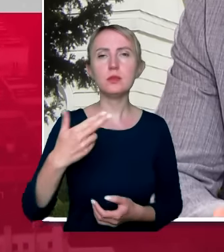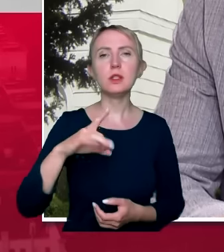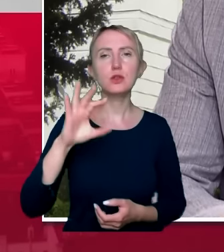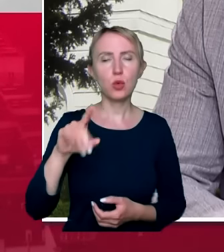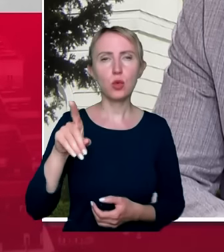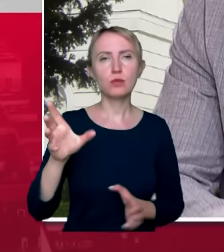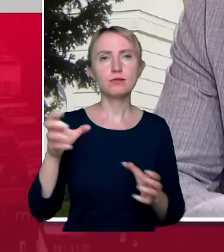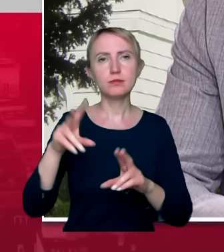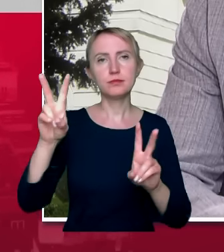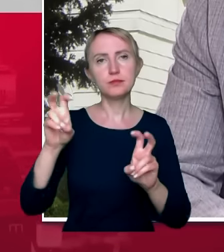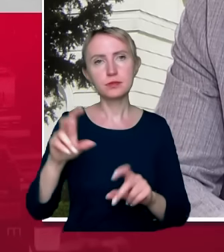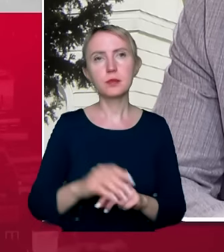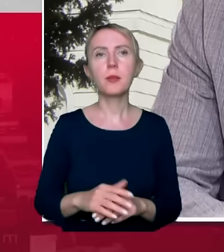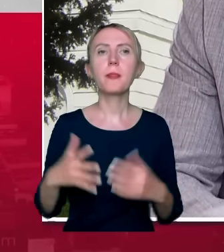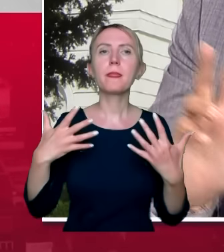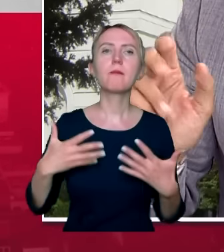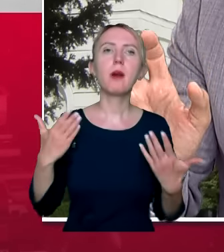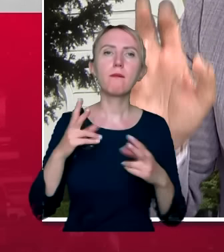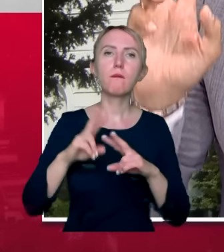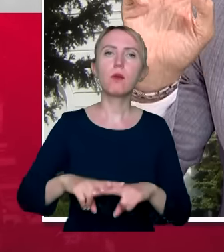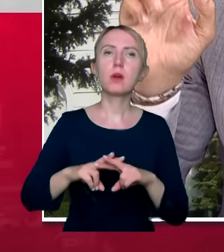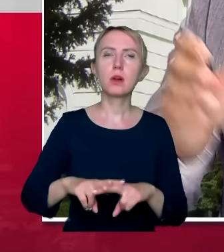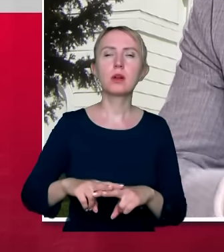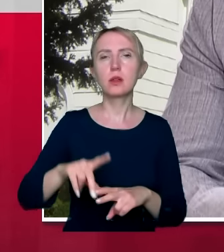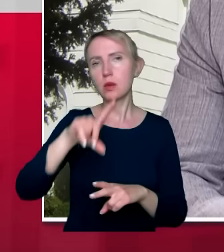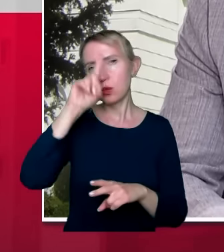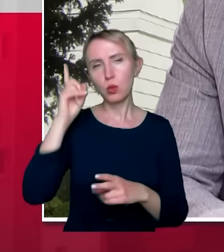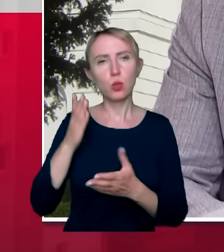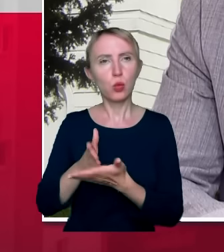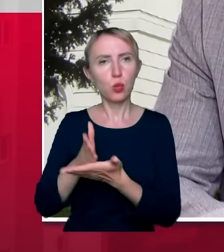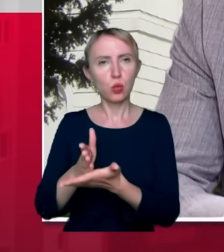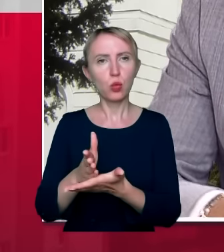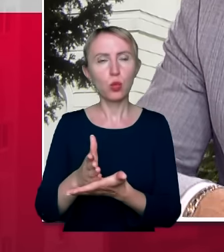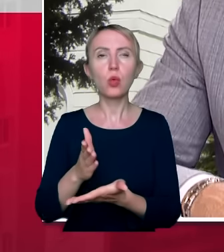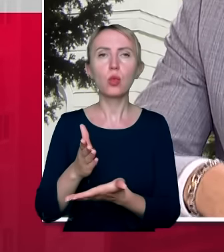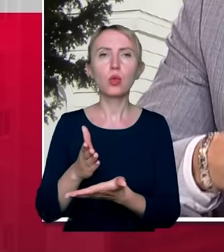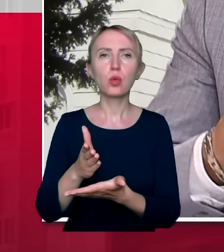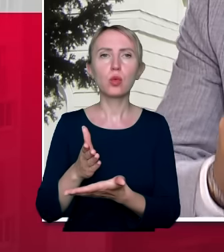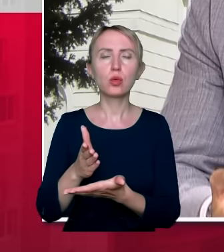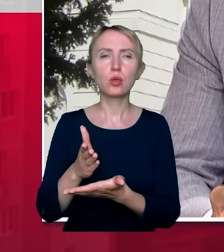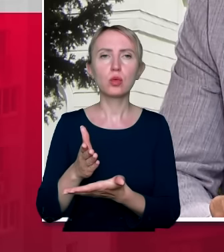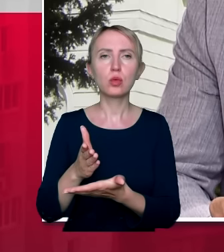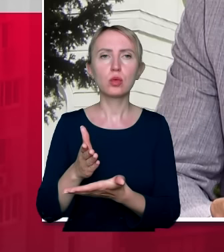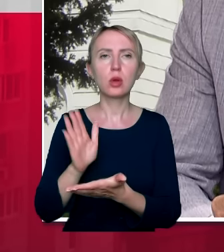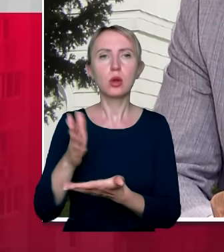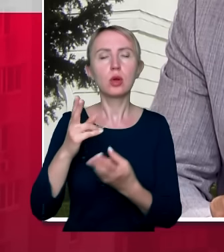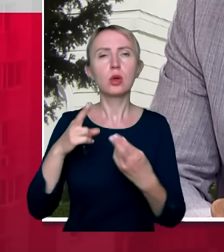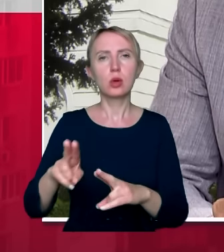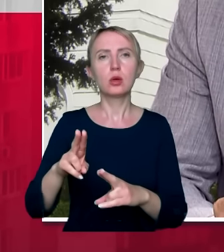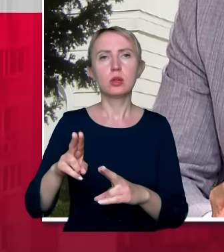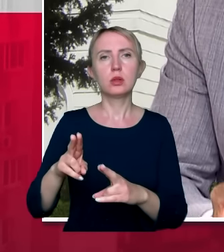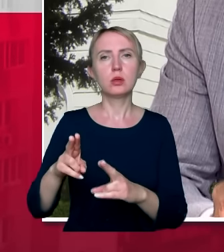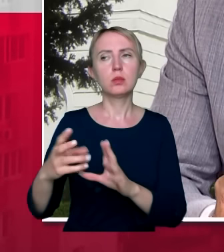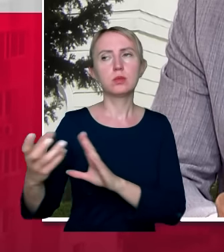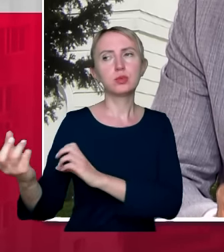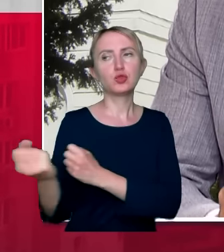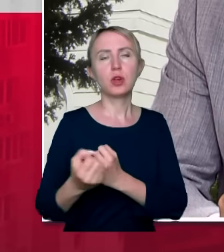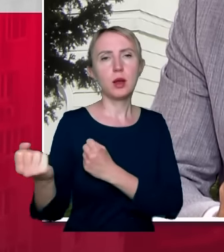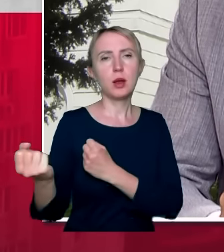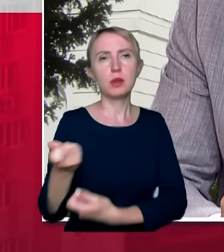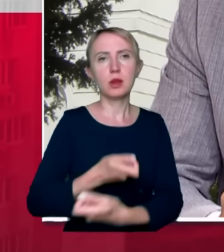zwane stowarzyszenia fundacji humanitarne w cudzysłowie, które pomaga, biorą udział w procederze przemytu i handlu